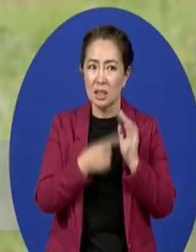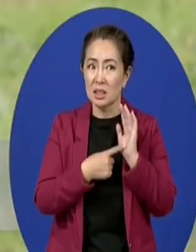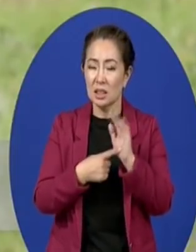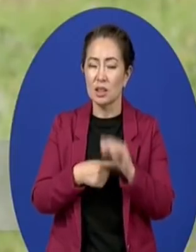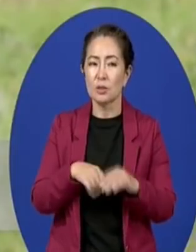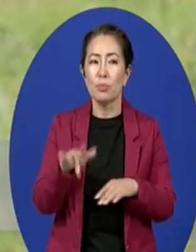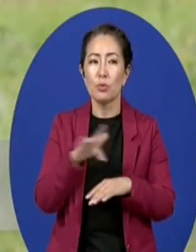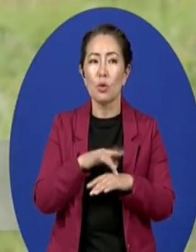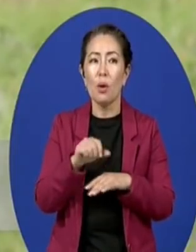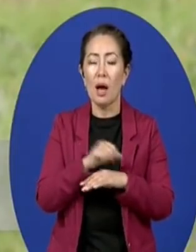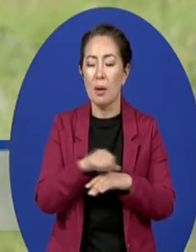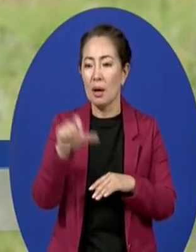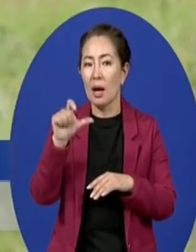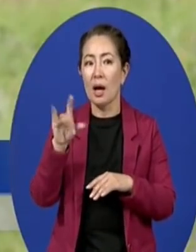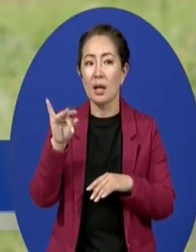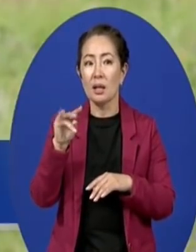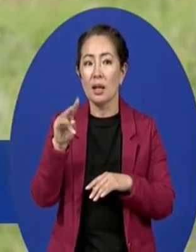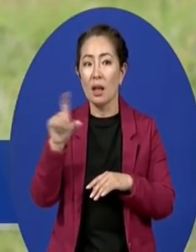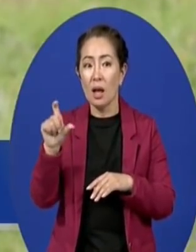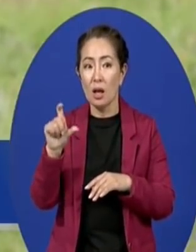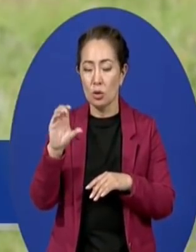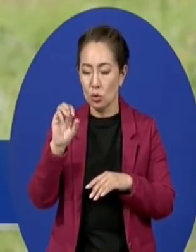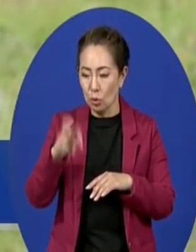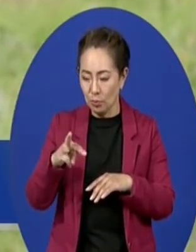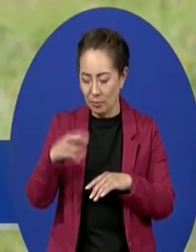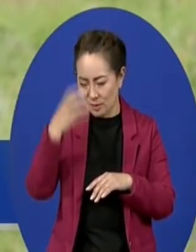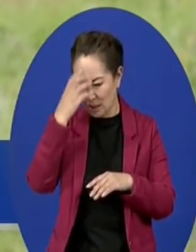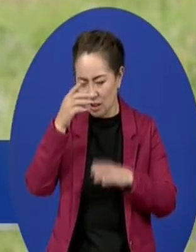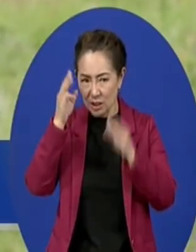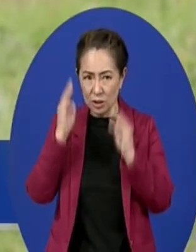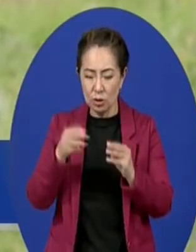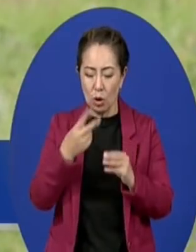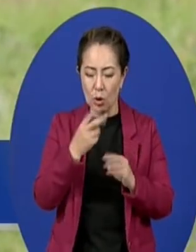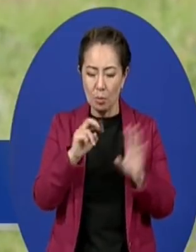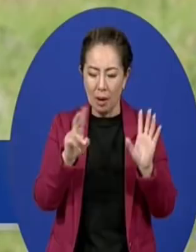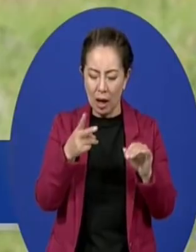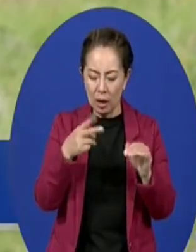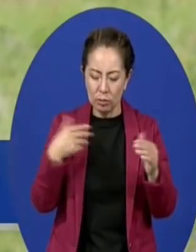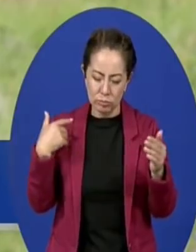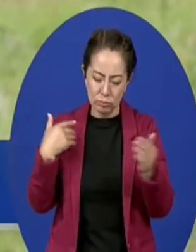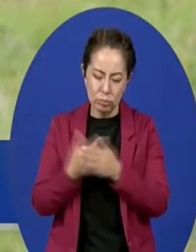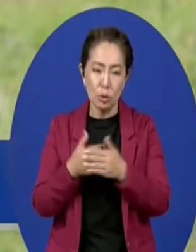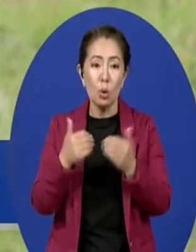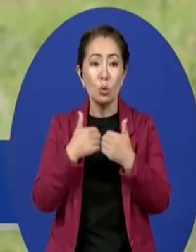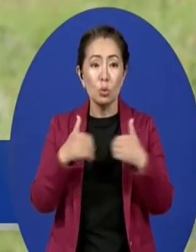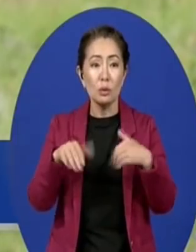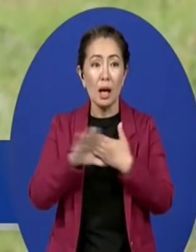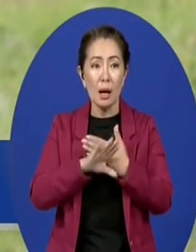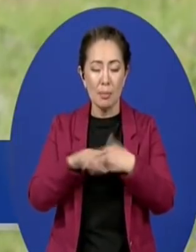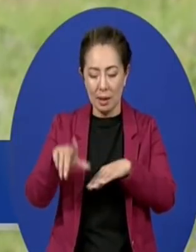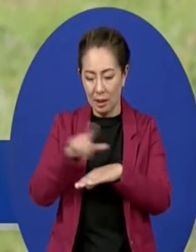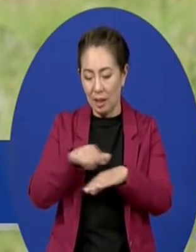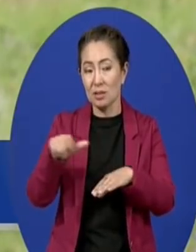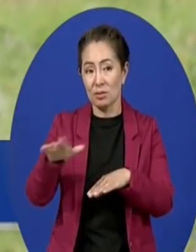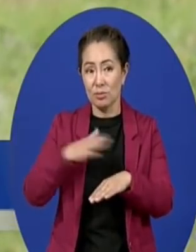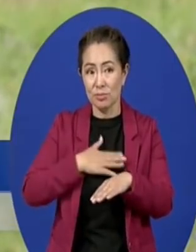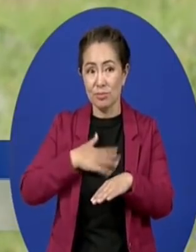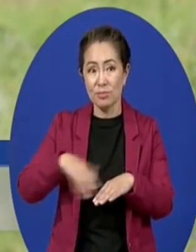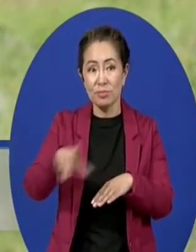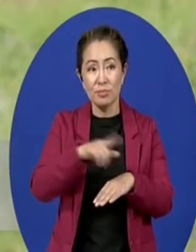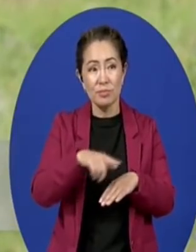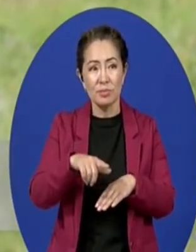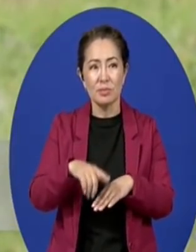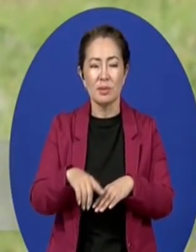аймгийн Эрдэнэ сумын одоо засаг даргын шийдвэрээр 2012 он хүртэл тусгай хамгаалалттай газар нутагт одоо